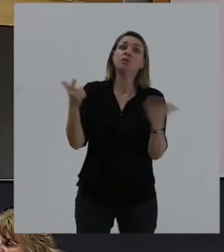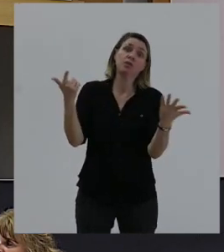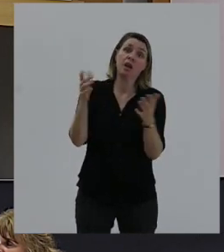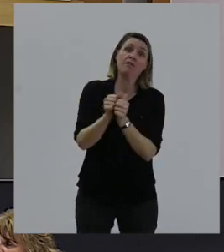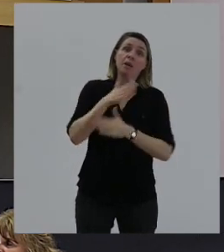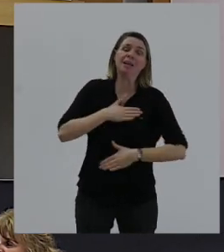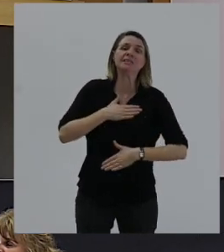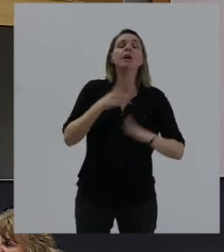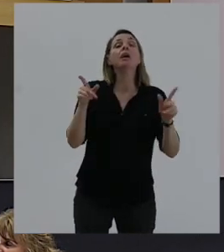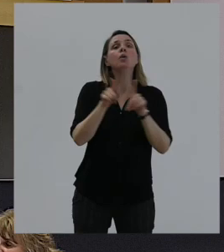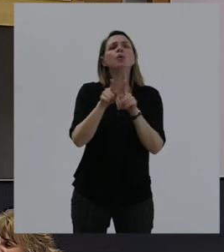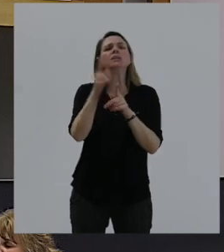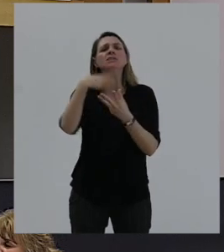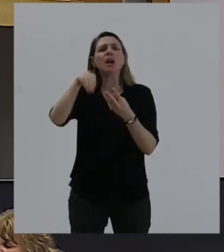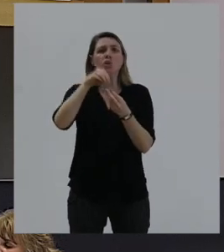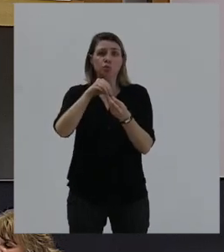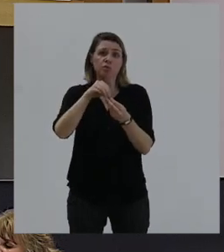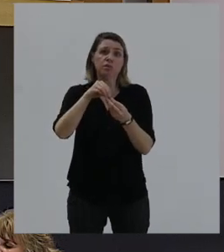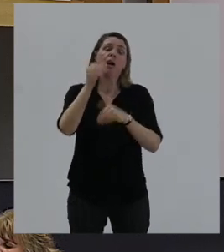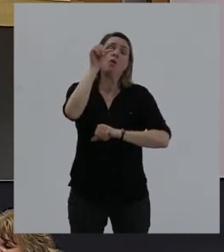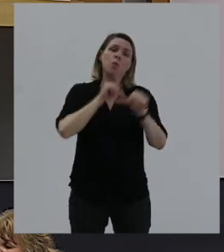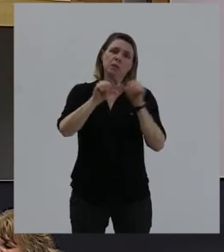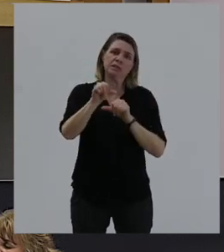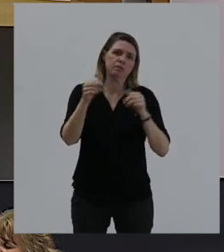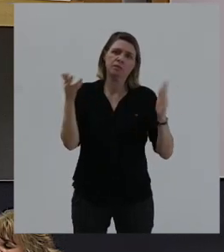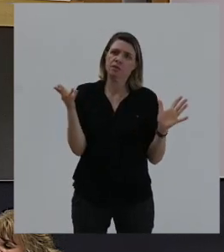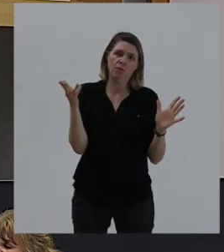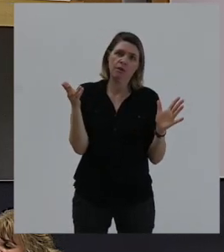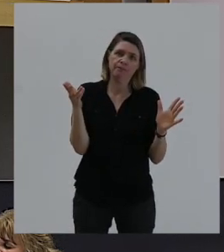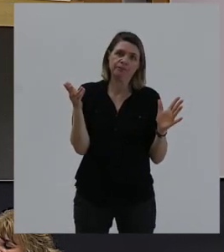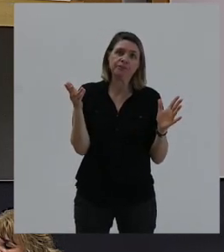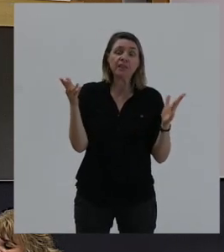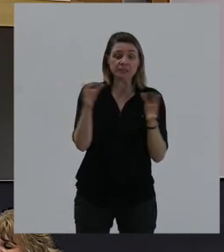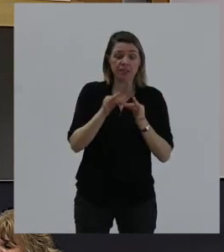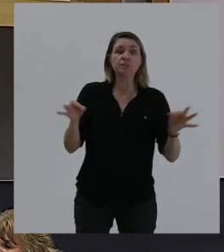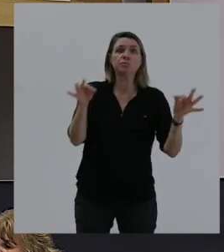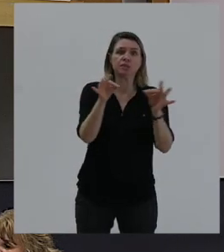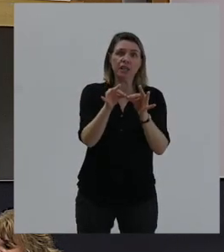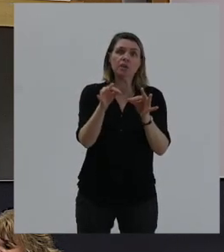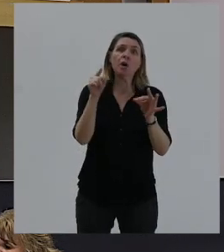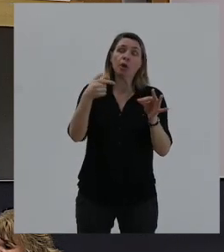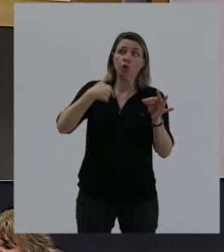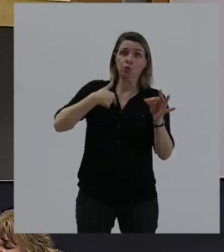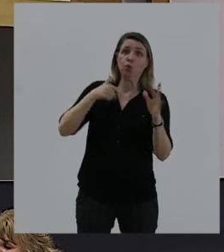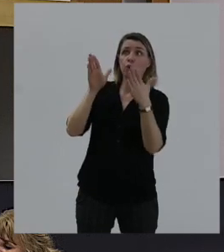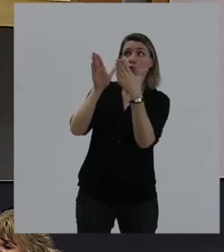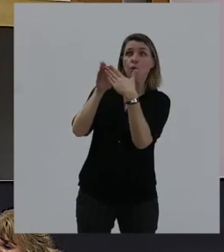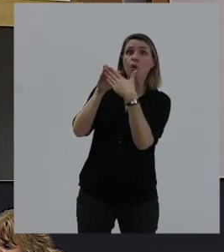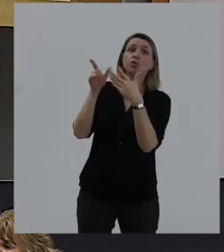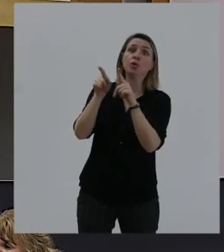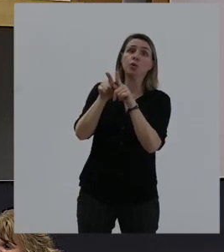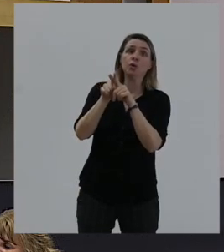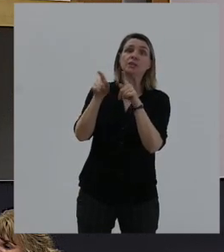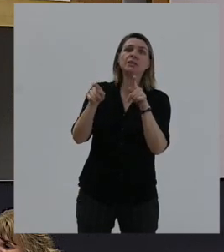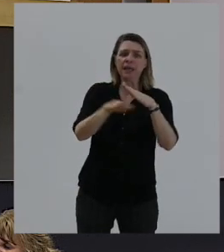plaisir. J'ajoute que la condition, évidemment, d'échange contre la parcelle, c'est que nous demandons à mettre en place dans